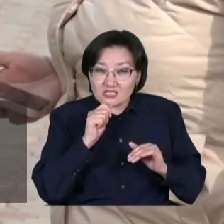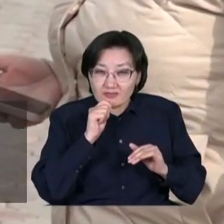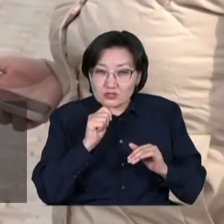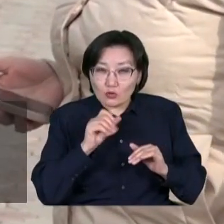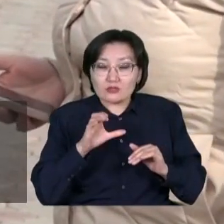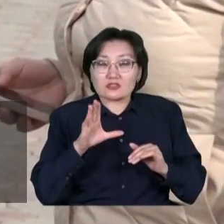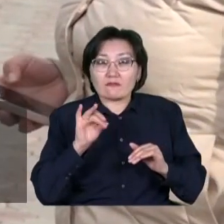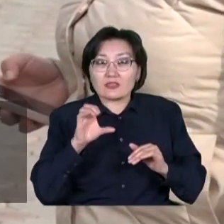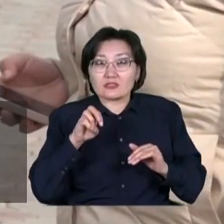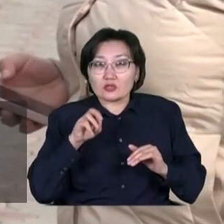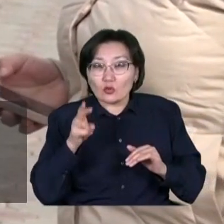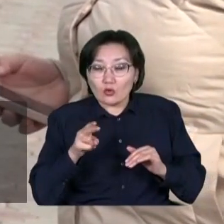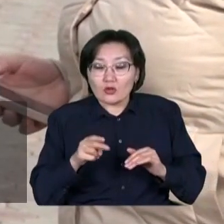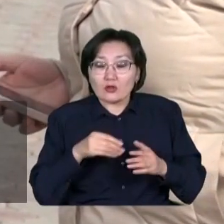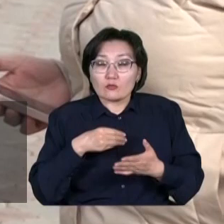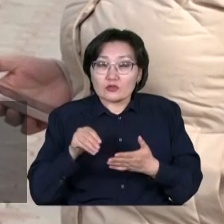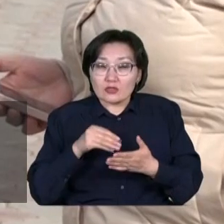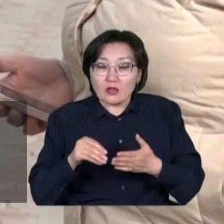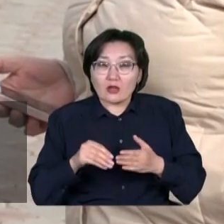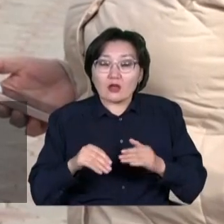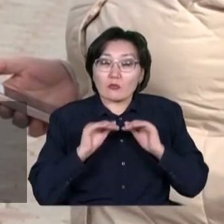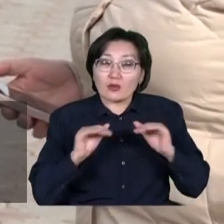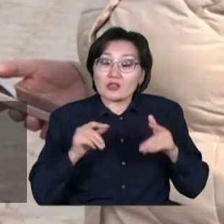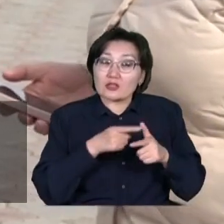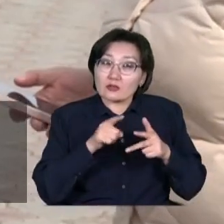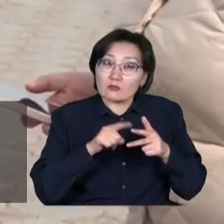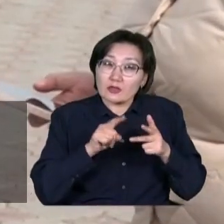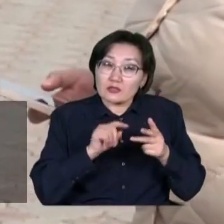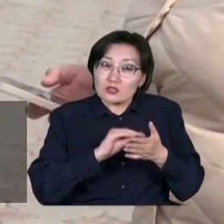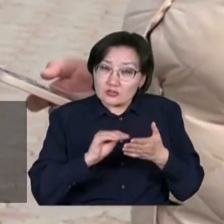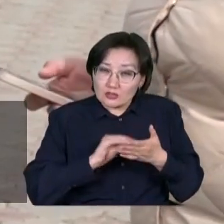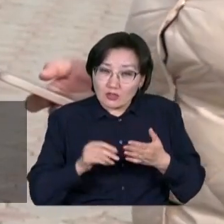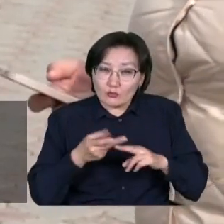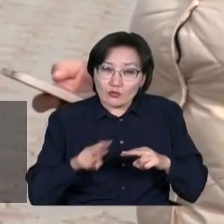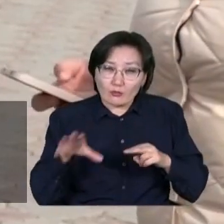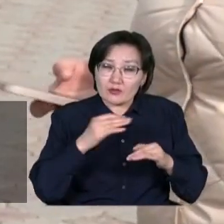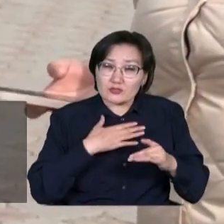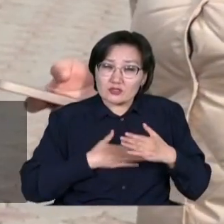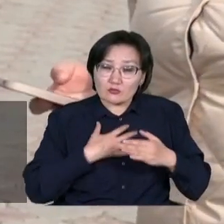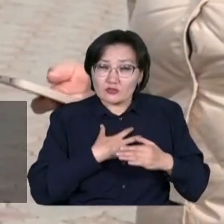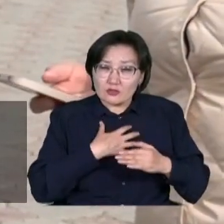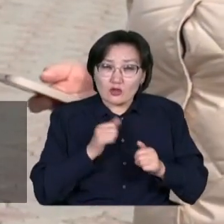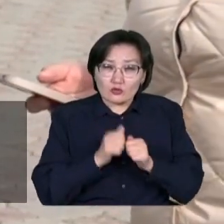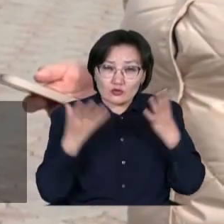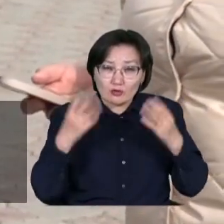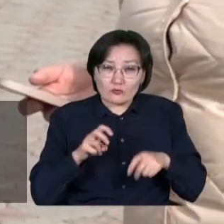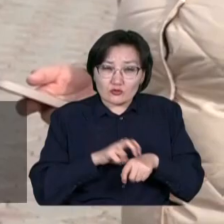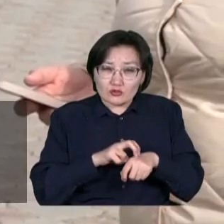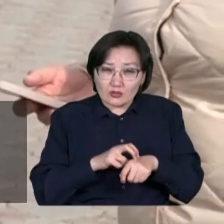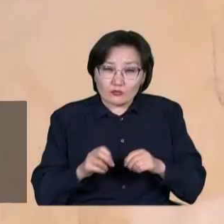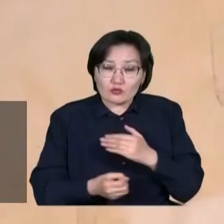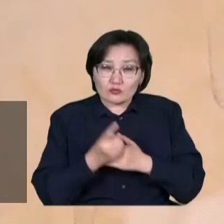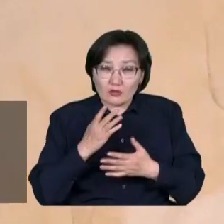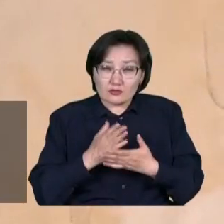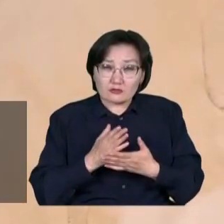кел, баланың данныйын жазу. Бұның бәрі бізді қатты алаңдатып, күннен күнге қорқыныш сезімін